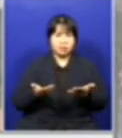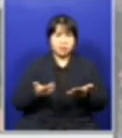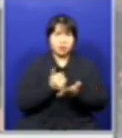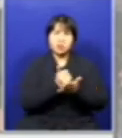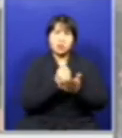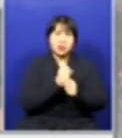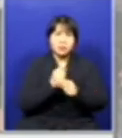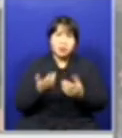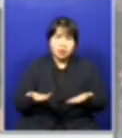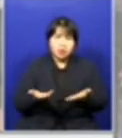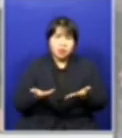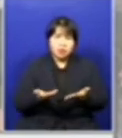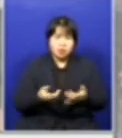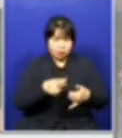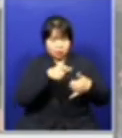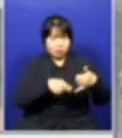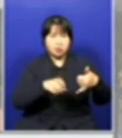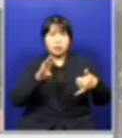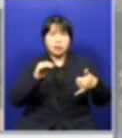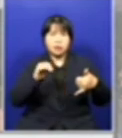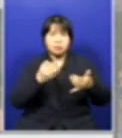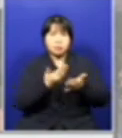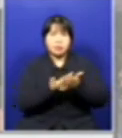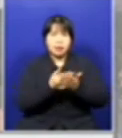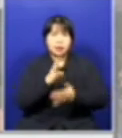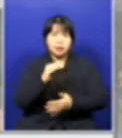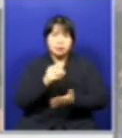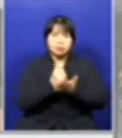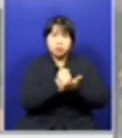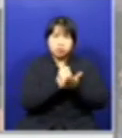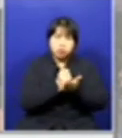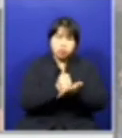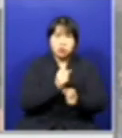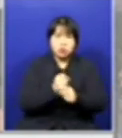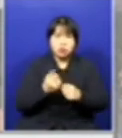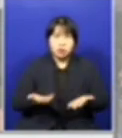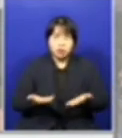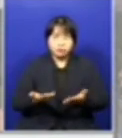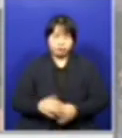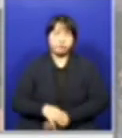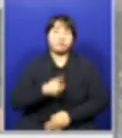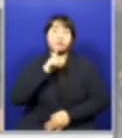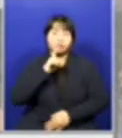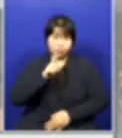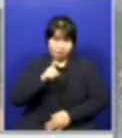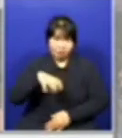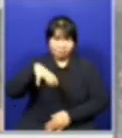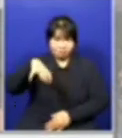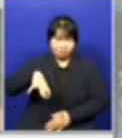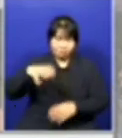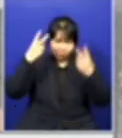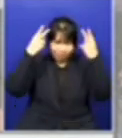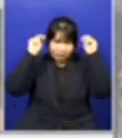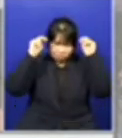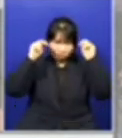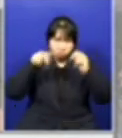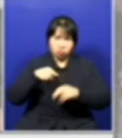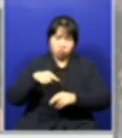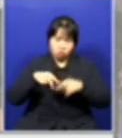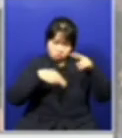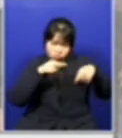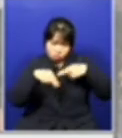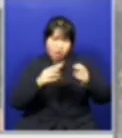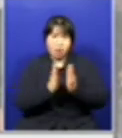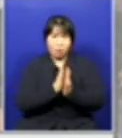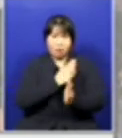ไงอันนี้ต้องถามรัฐมนตรีผู้กำกับดูแลสำนักนายกและนายกรัฐมนตรีผู้ดูแลทางพ